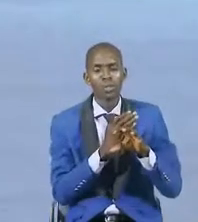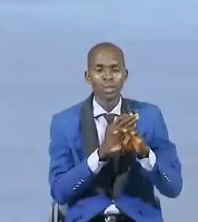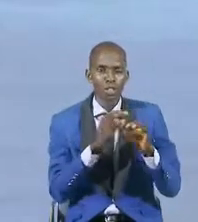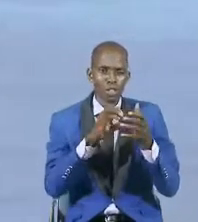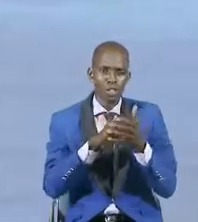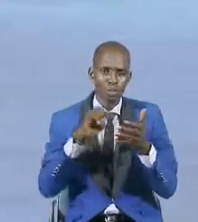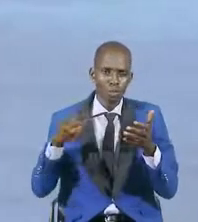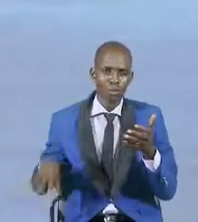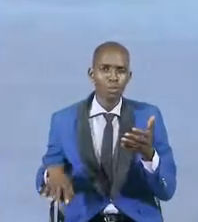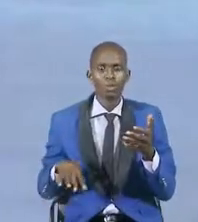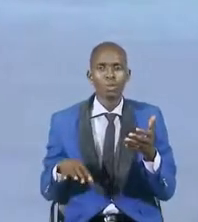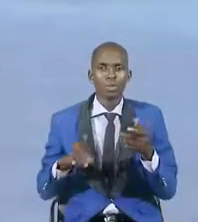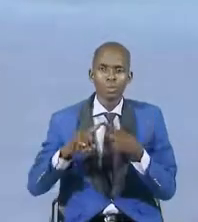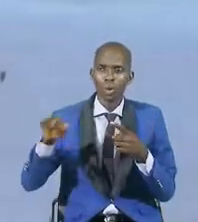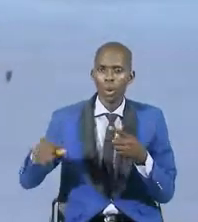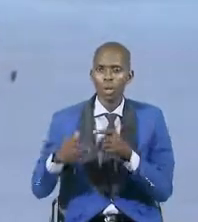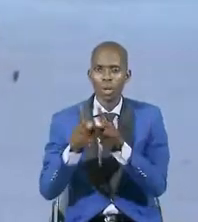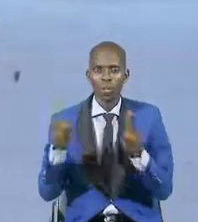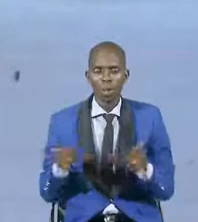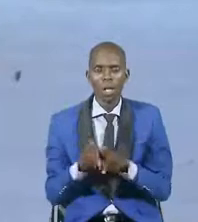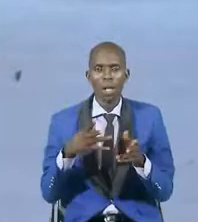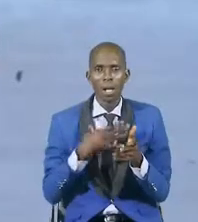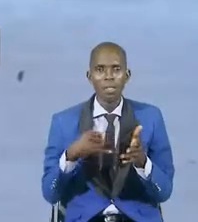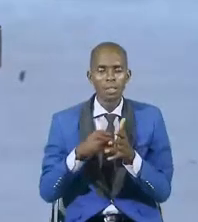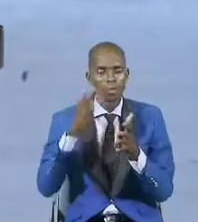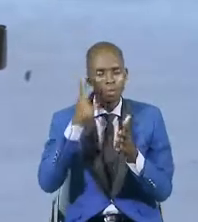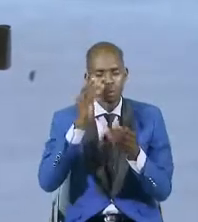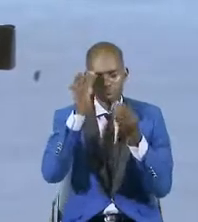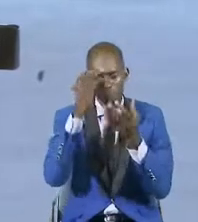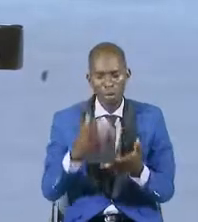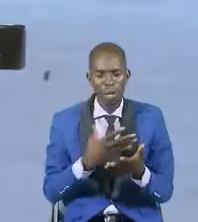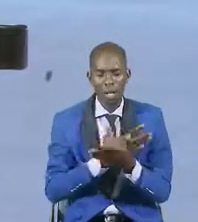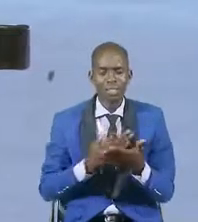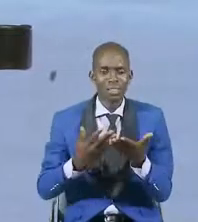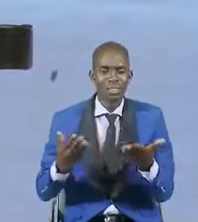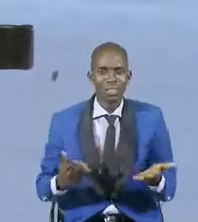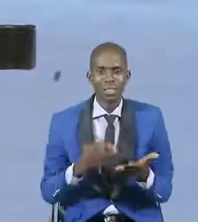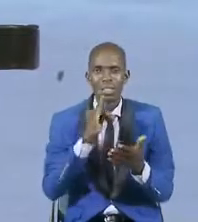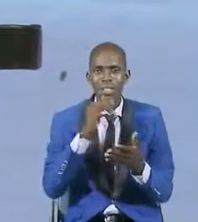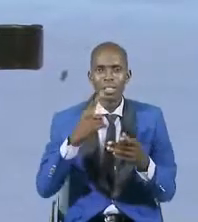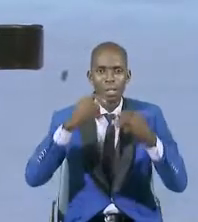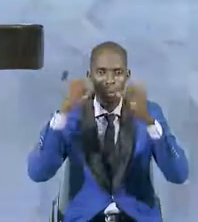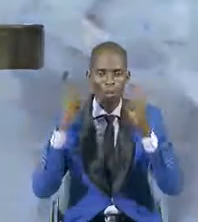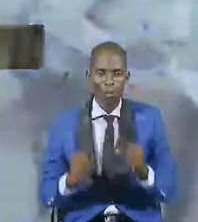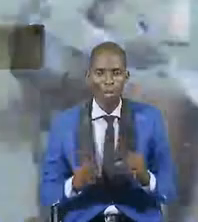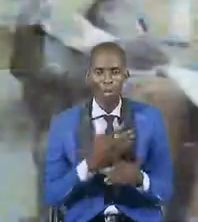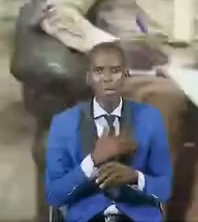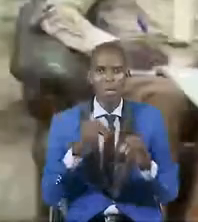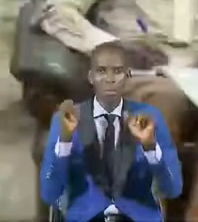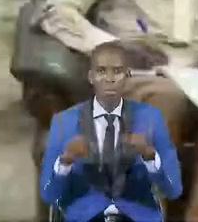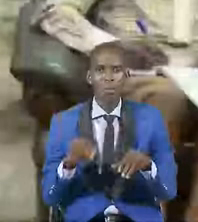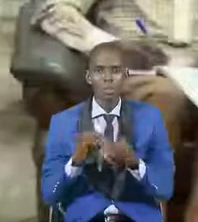transporte-toi d'ici là, et elle se transporterait. Voici la puissance et